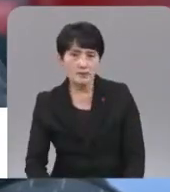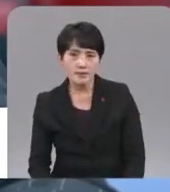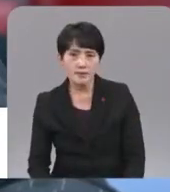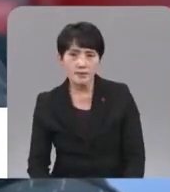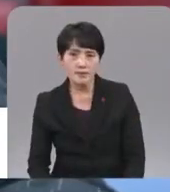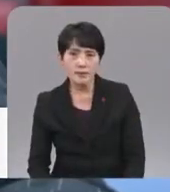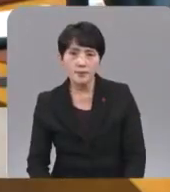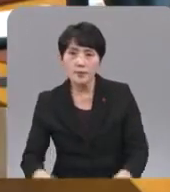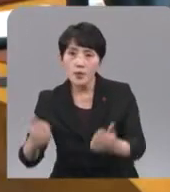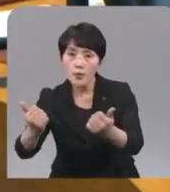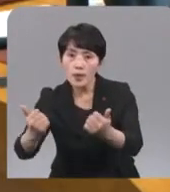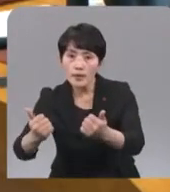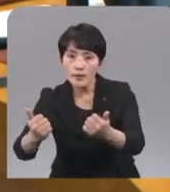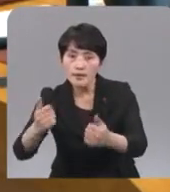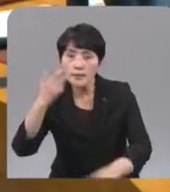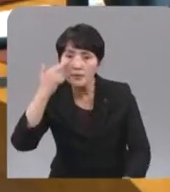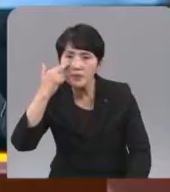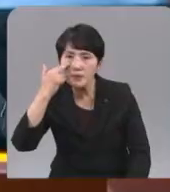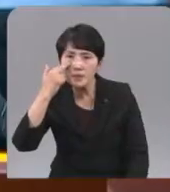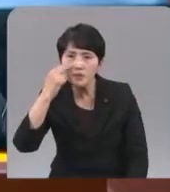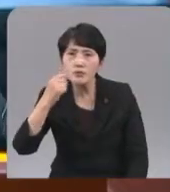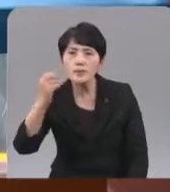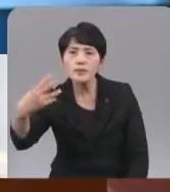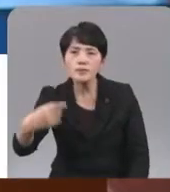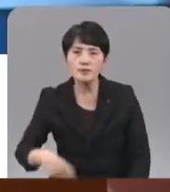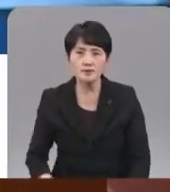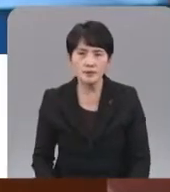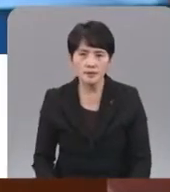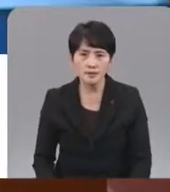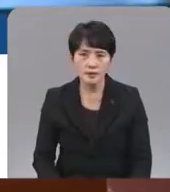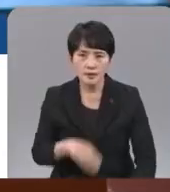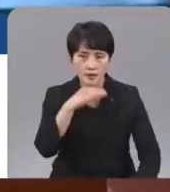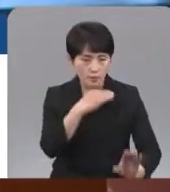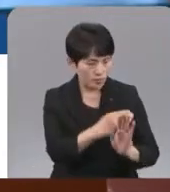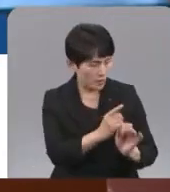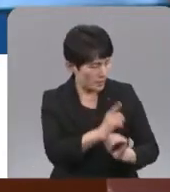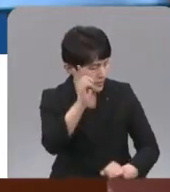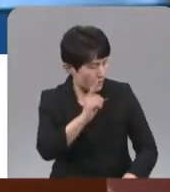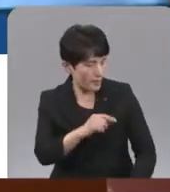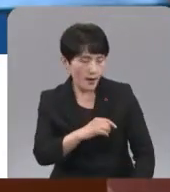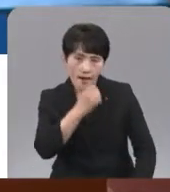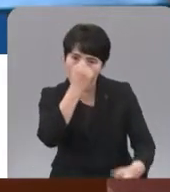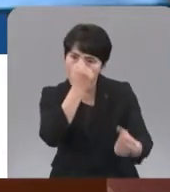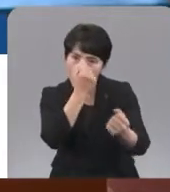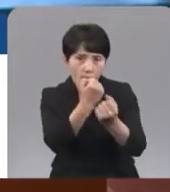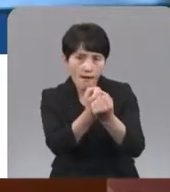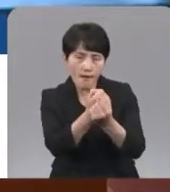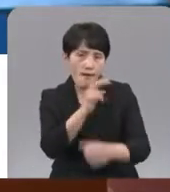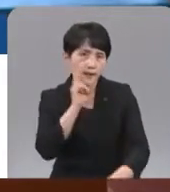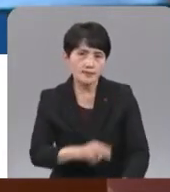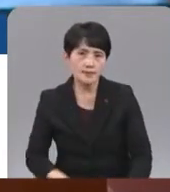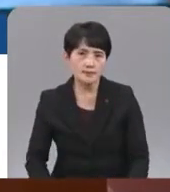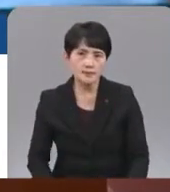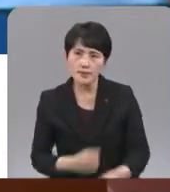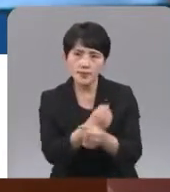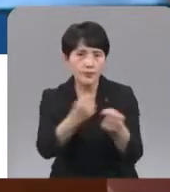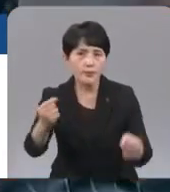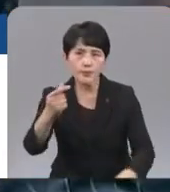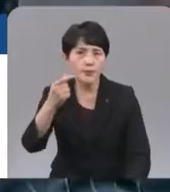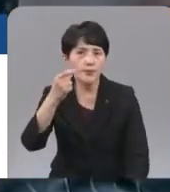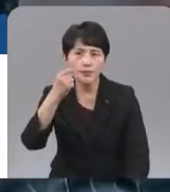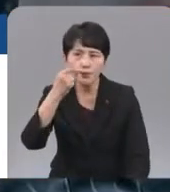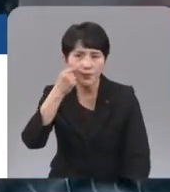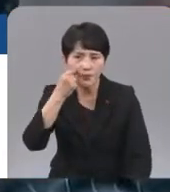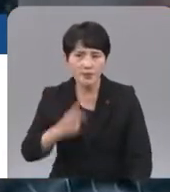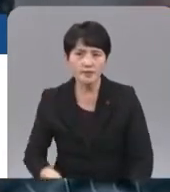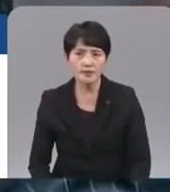布联合宣言，以最强烈的用语谴责了北韩试射洲际弹道导弹。安理会当天下午3时在